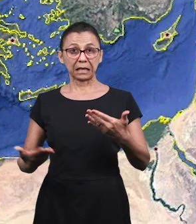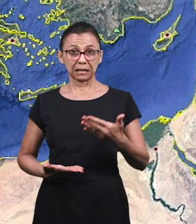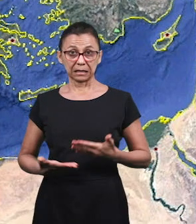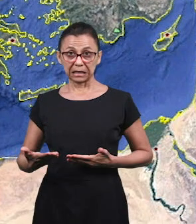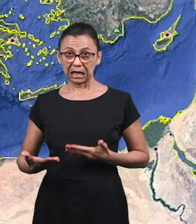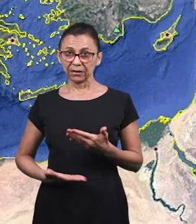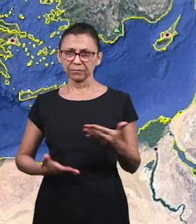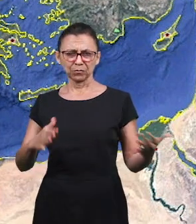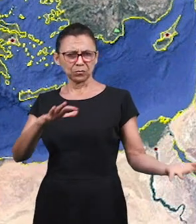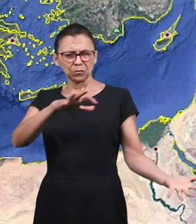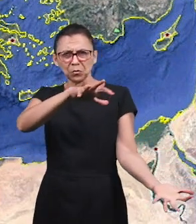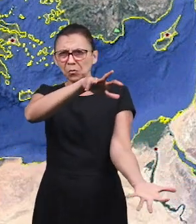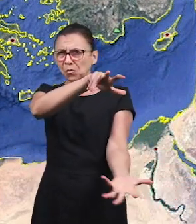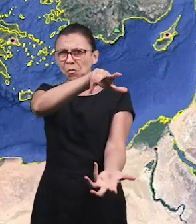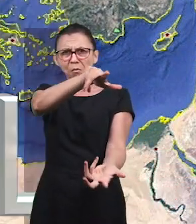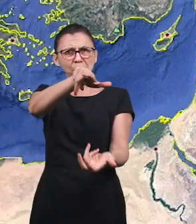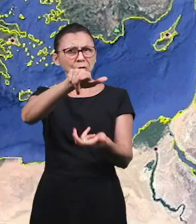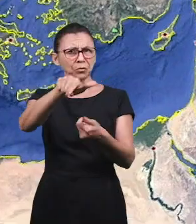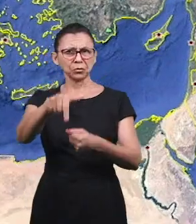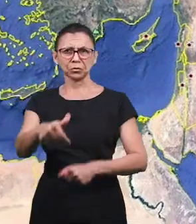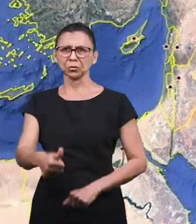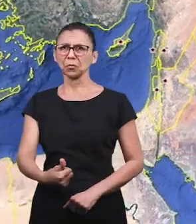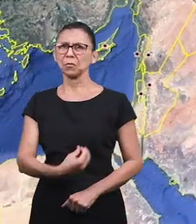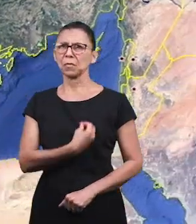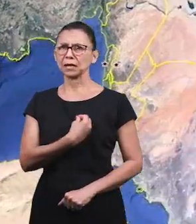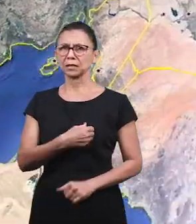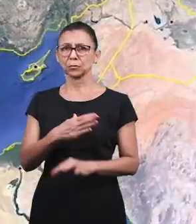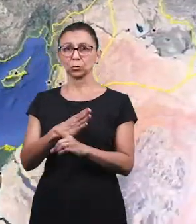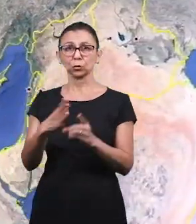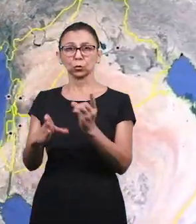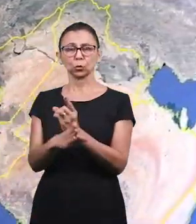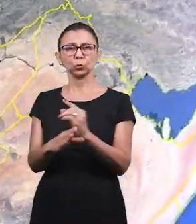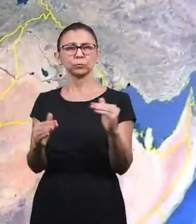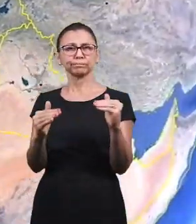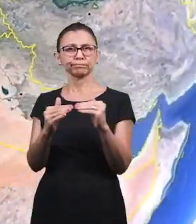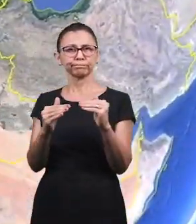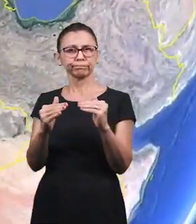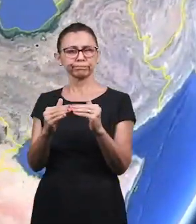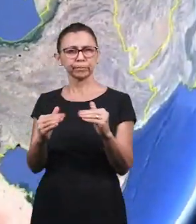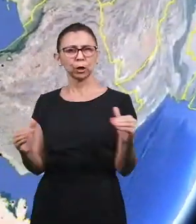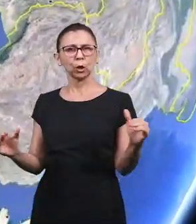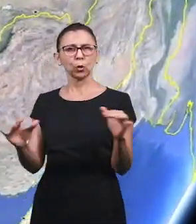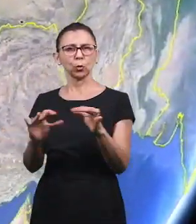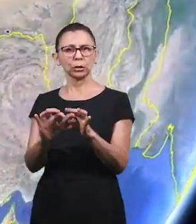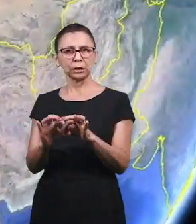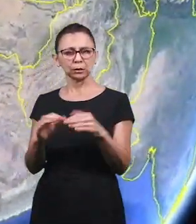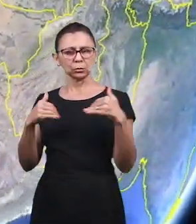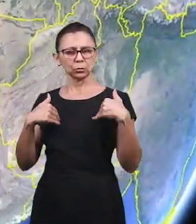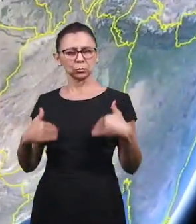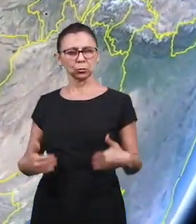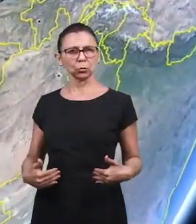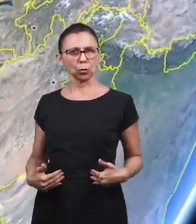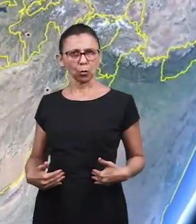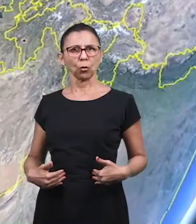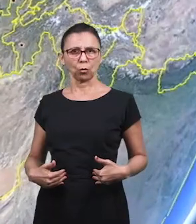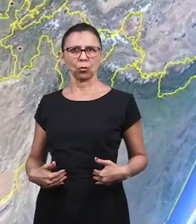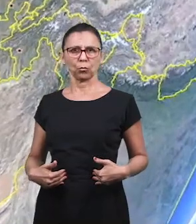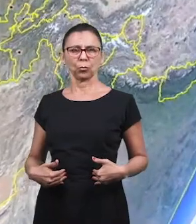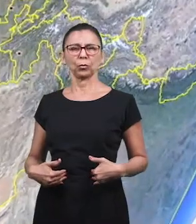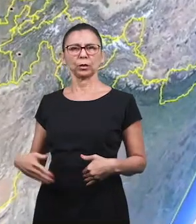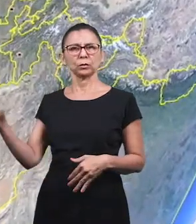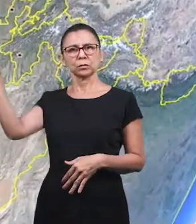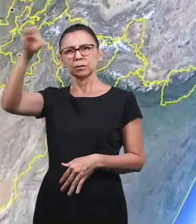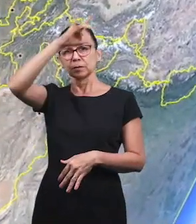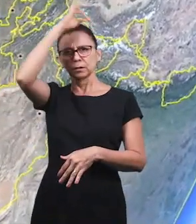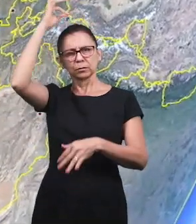Des frères et sœurs de toutes les parties du monde participent d'un même culte, ensemble dans un même corps et